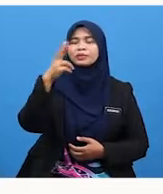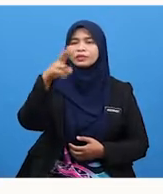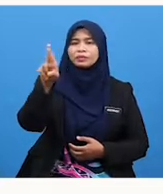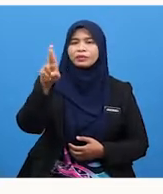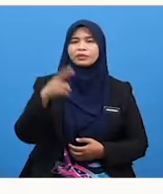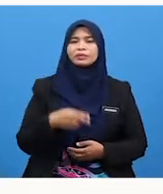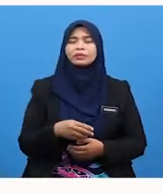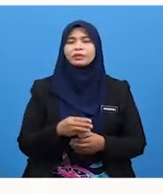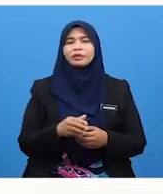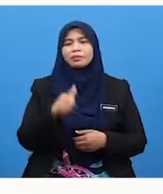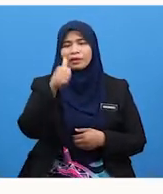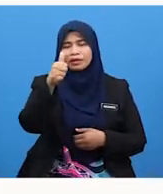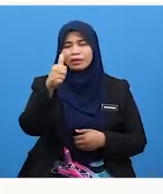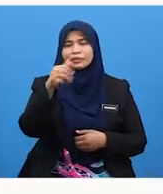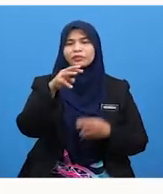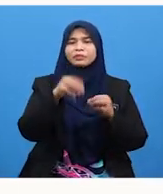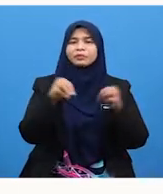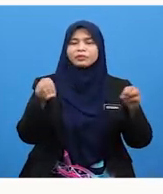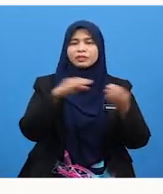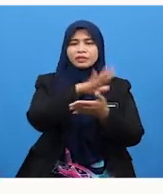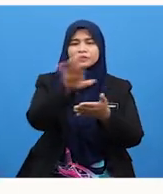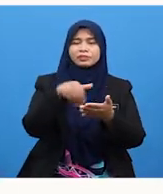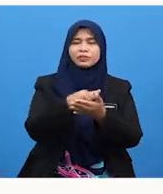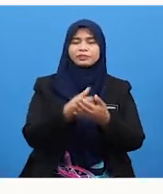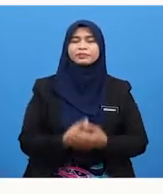ratus ribu. Bagus murid-murid semua.